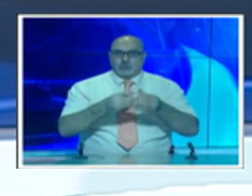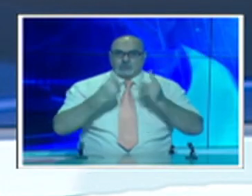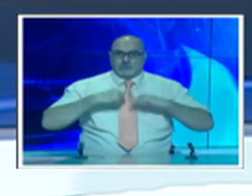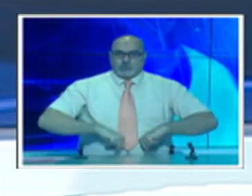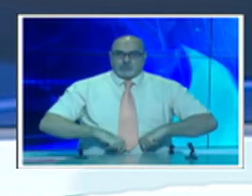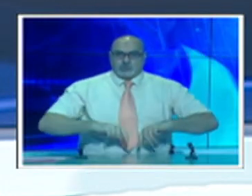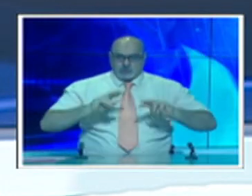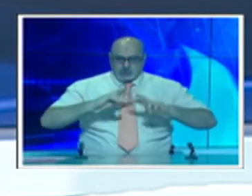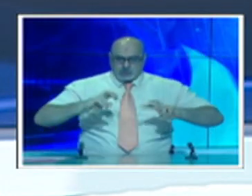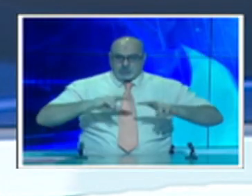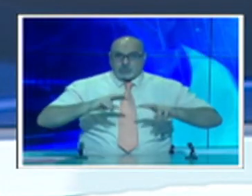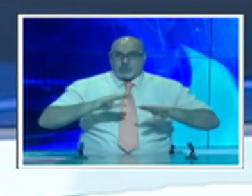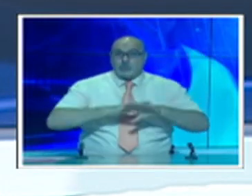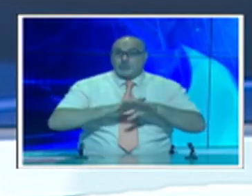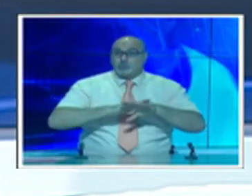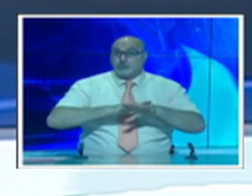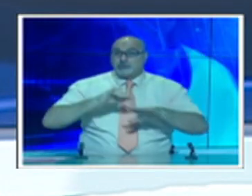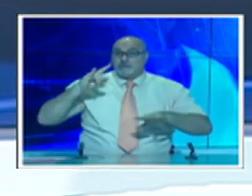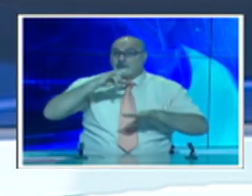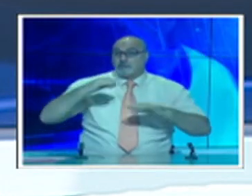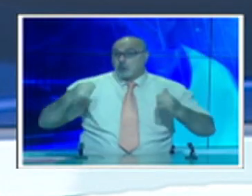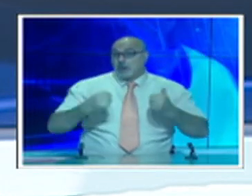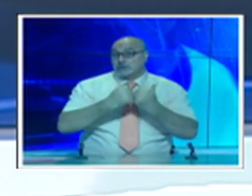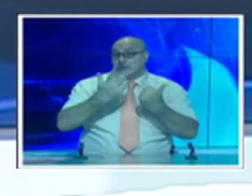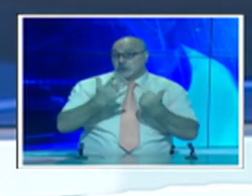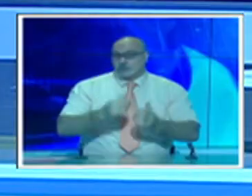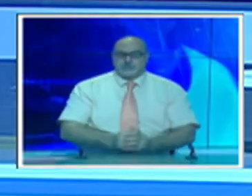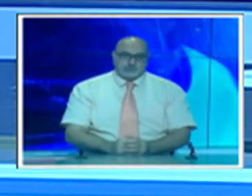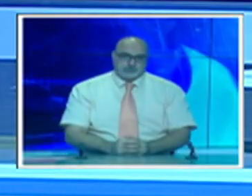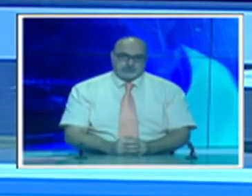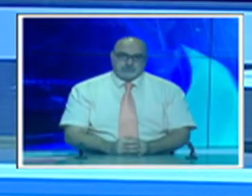حكومية للتحقيق في ظروف الحادث.